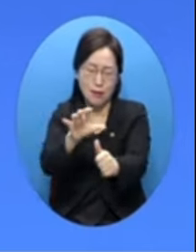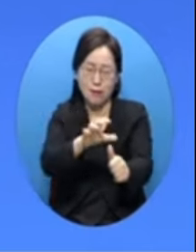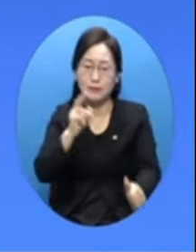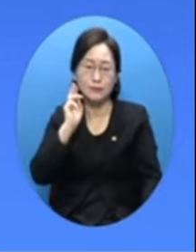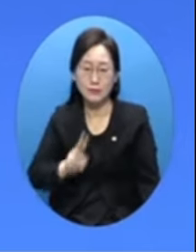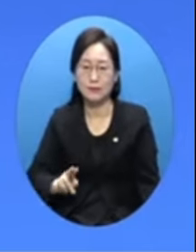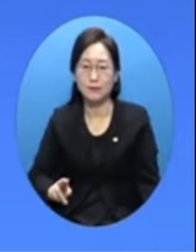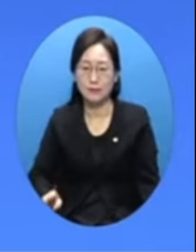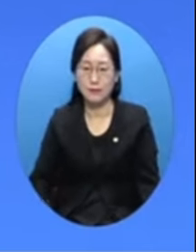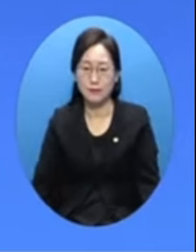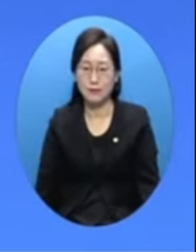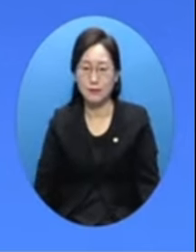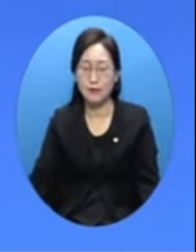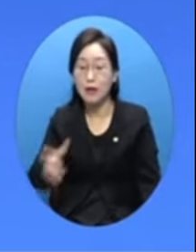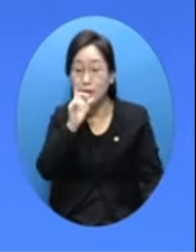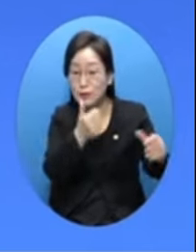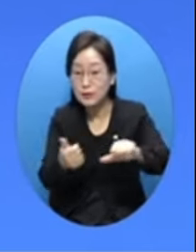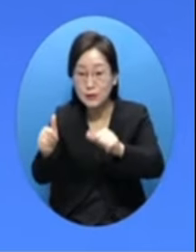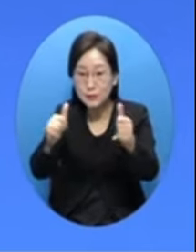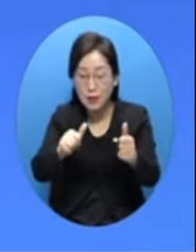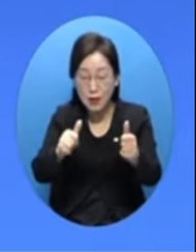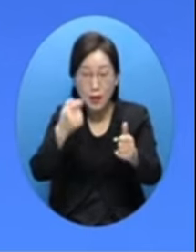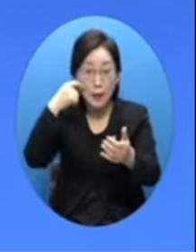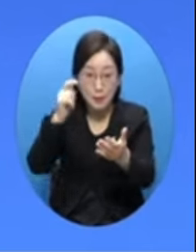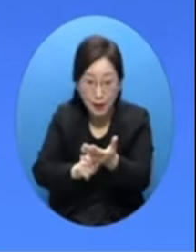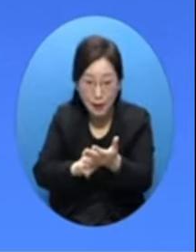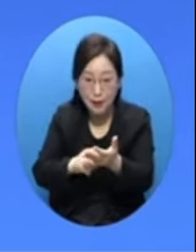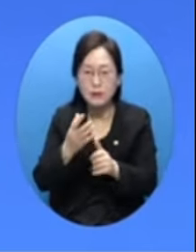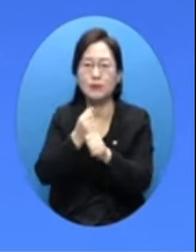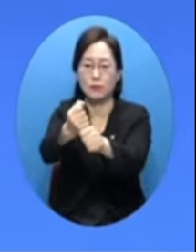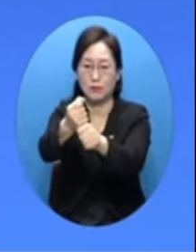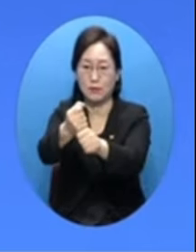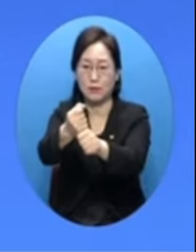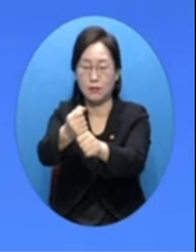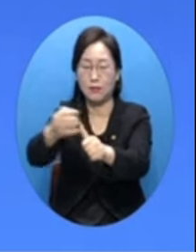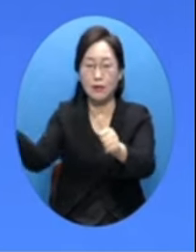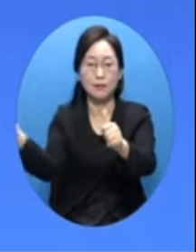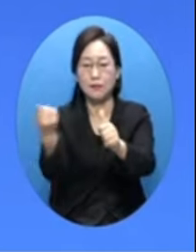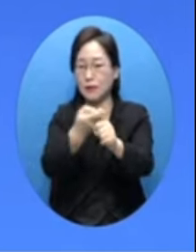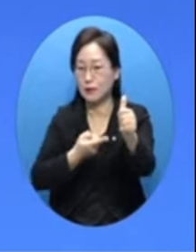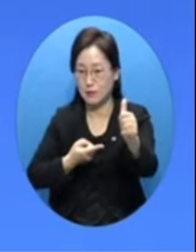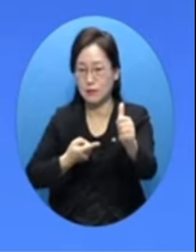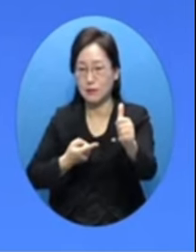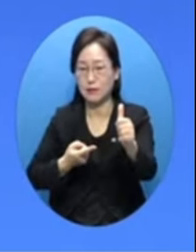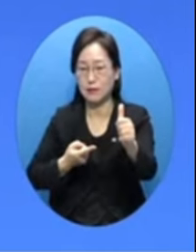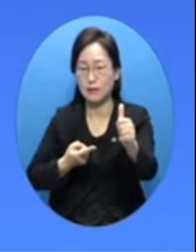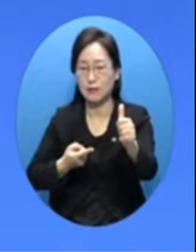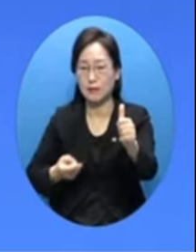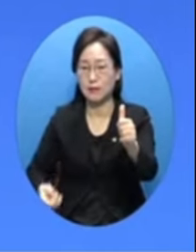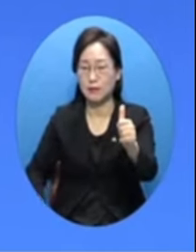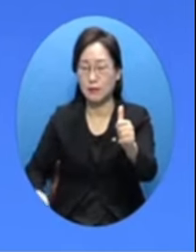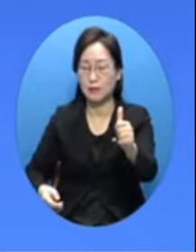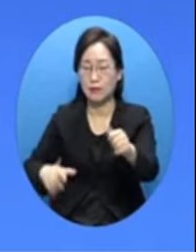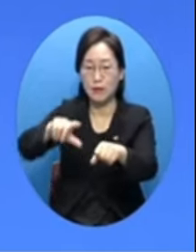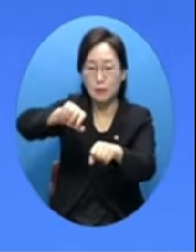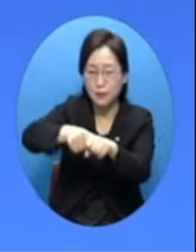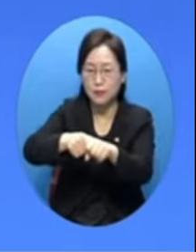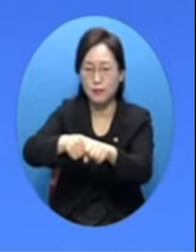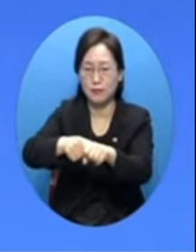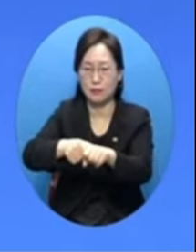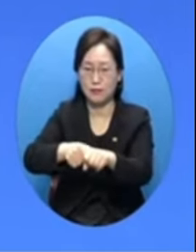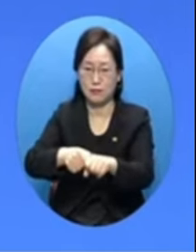때문에 침내 받는 모습이 발견되면 그는 붙잡혀서 죽임을 당하든지 형벌을 받아야만